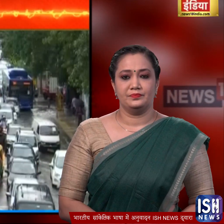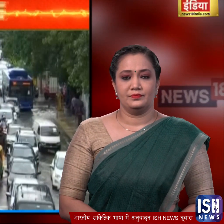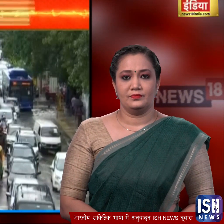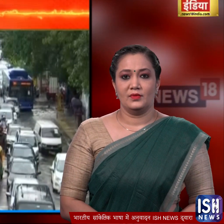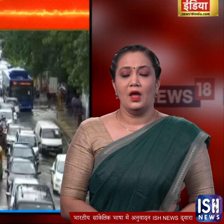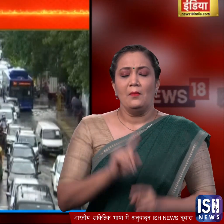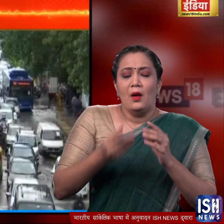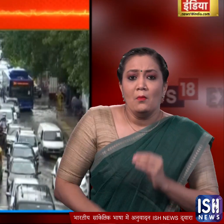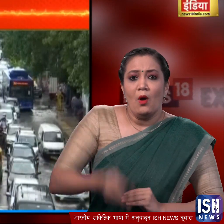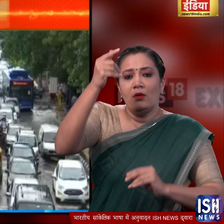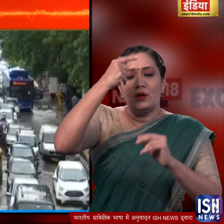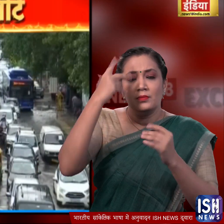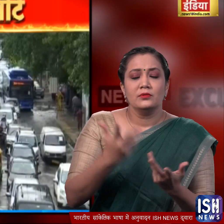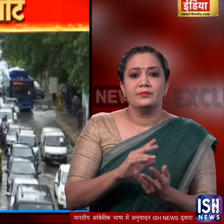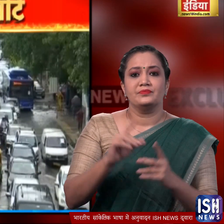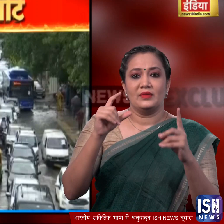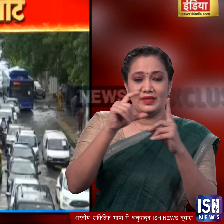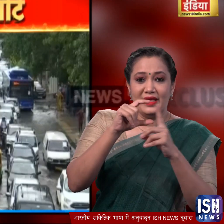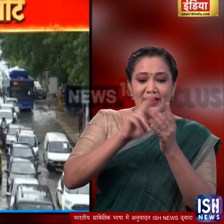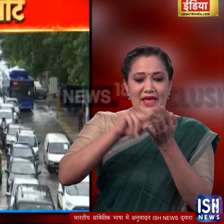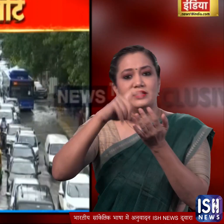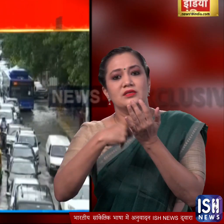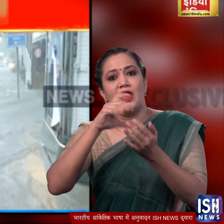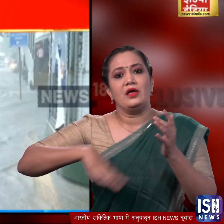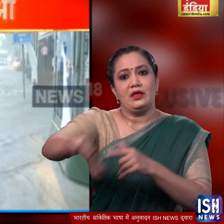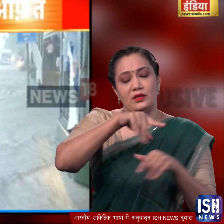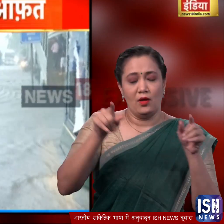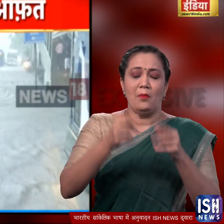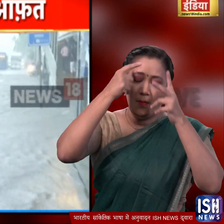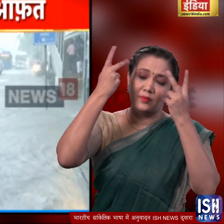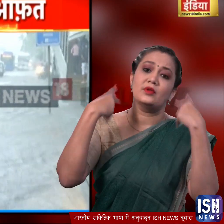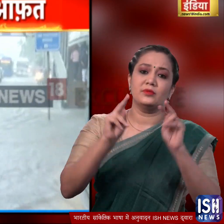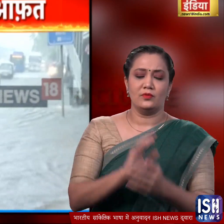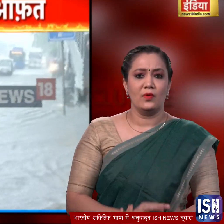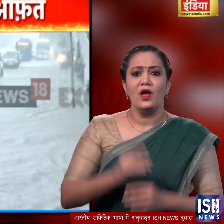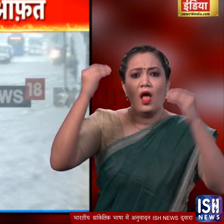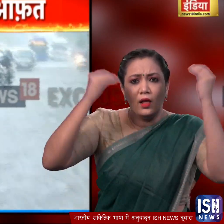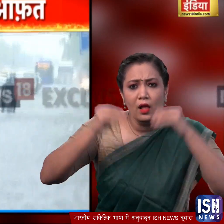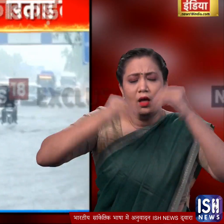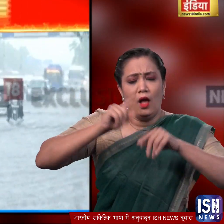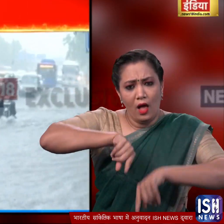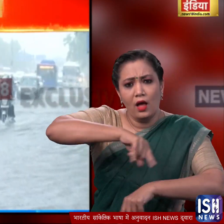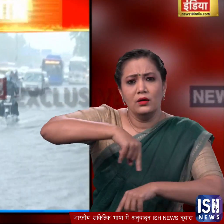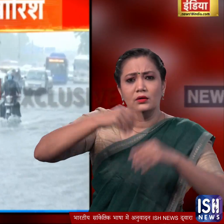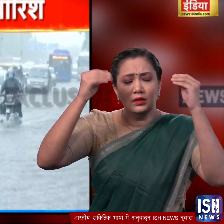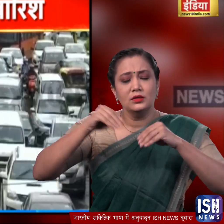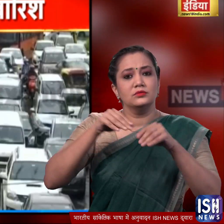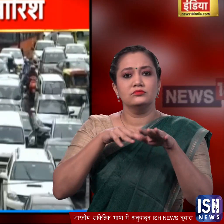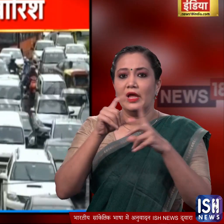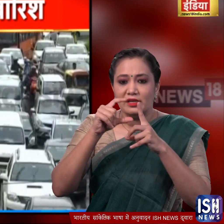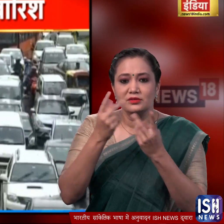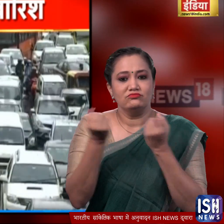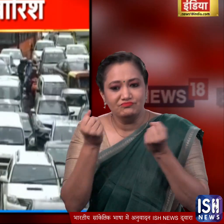लेकिन सबसे ज्यादा परेशानी इस वक्त दिल्ली एनसीआर के लोगों को उठानी पड़ रही है, क्योंकि लगातार हो रही बारिश ने दिल्ली की रफ्तार पर ब्रेक लगा